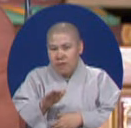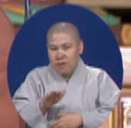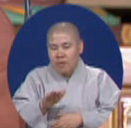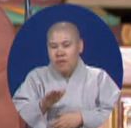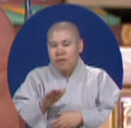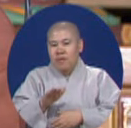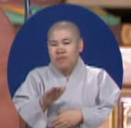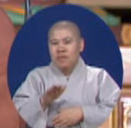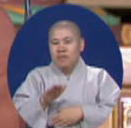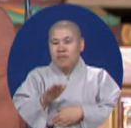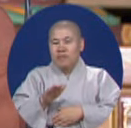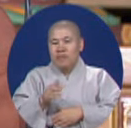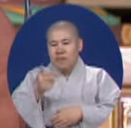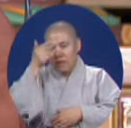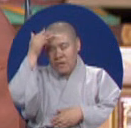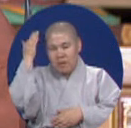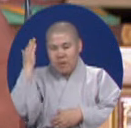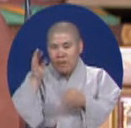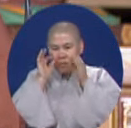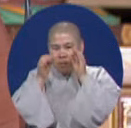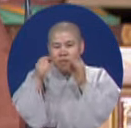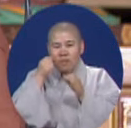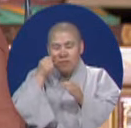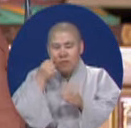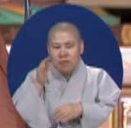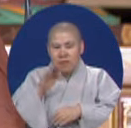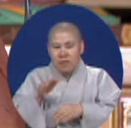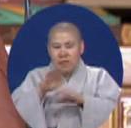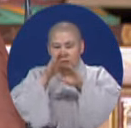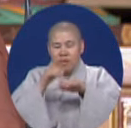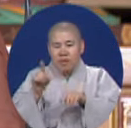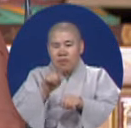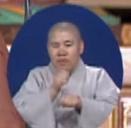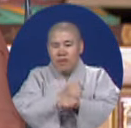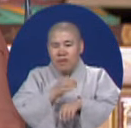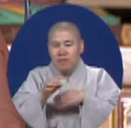자료예요. 이게 그전에는 못 보던 자료인데요. 거기 무슨 말이 있느냐면,